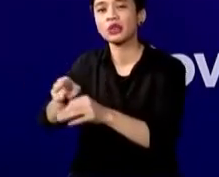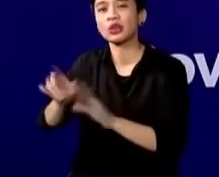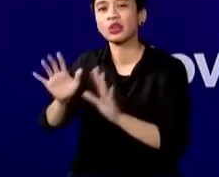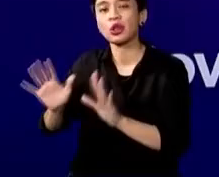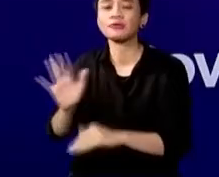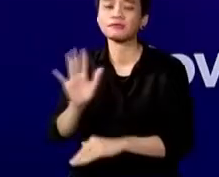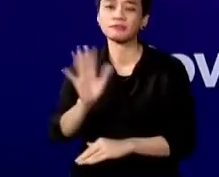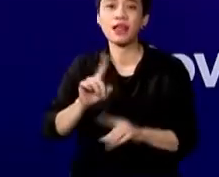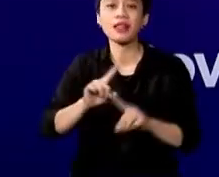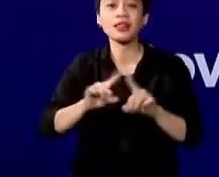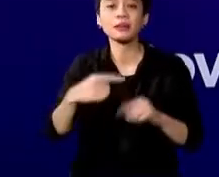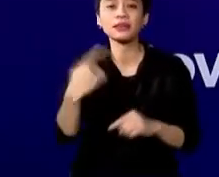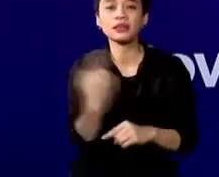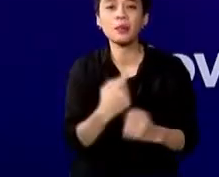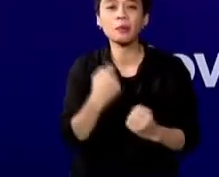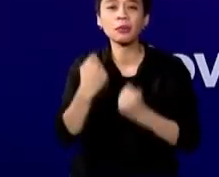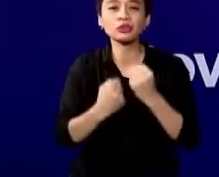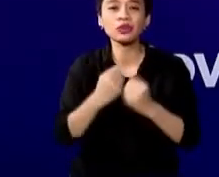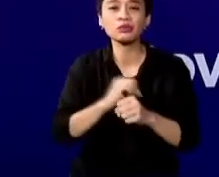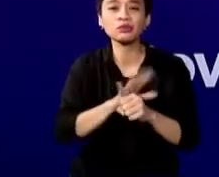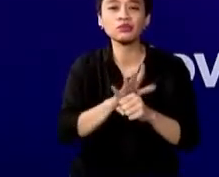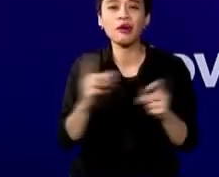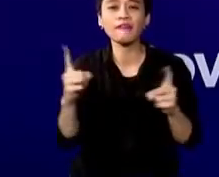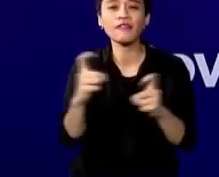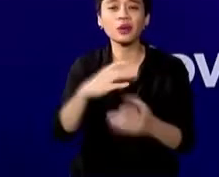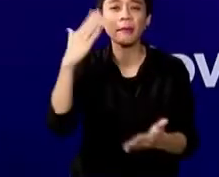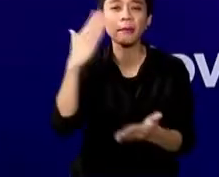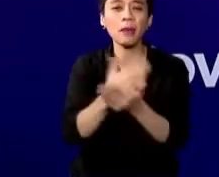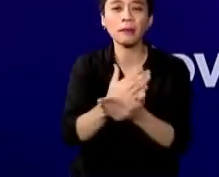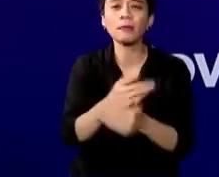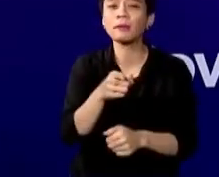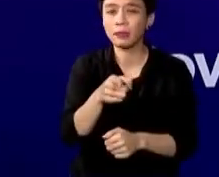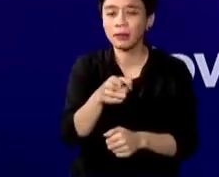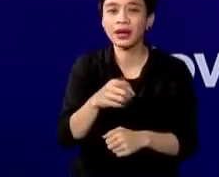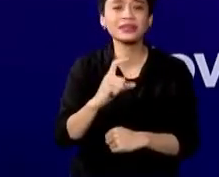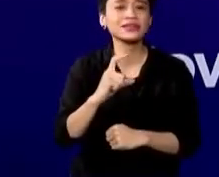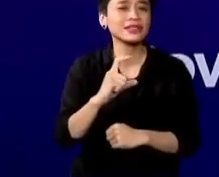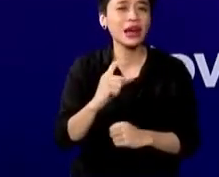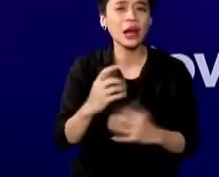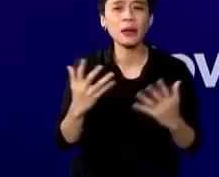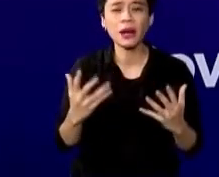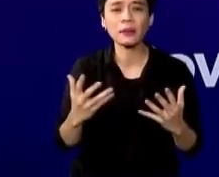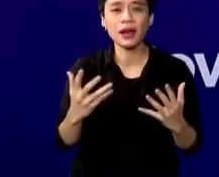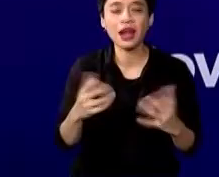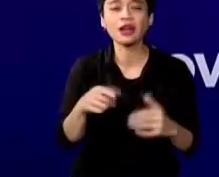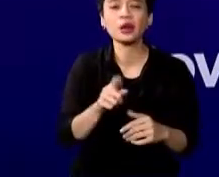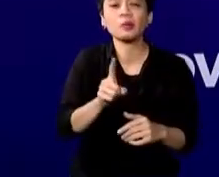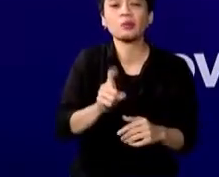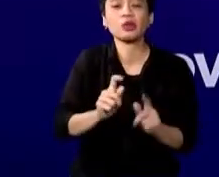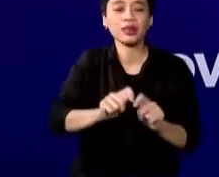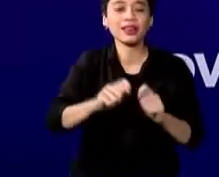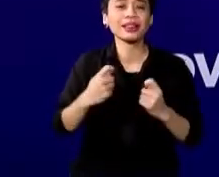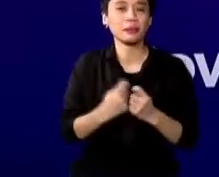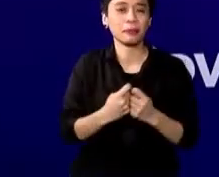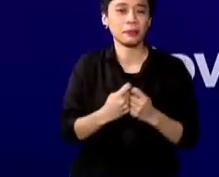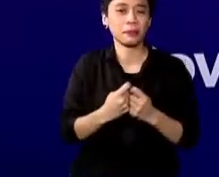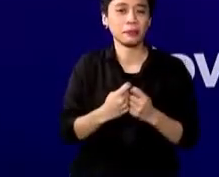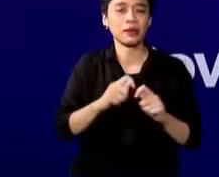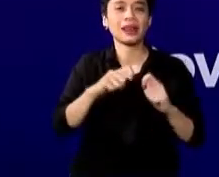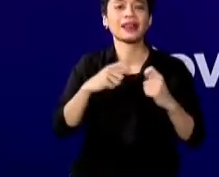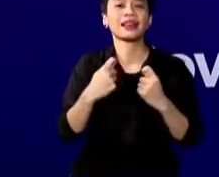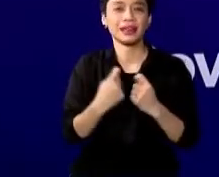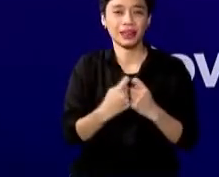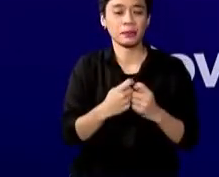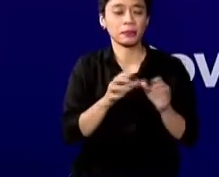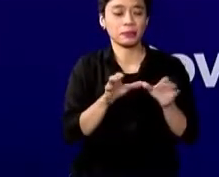bisa memutuskan rantai penularan dan memutuskan rantai penularan itu adalah dengan menggerakkan tim surveilance tim surveilance